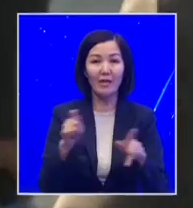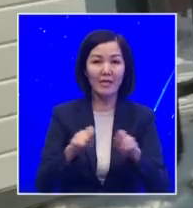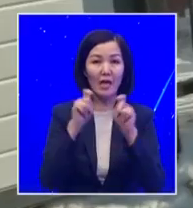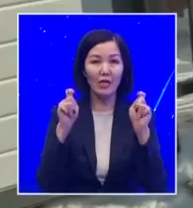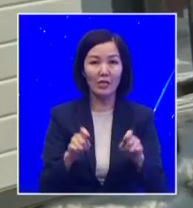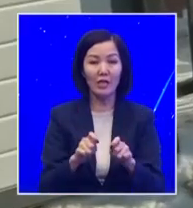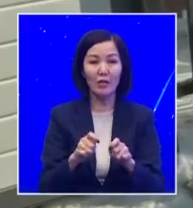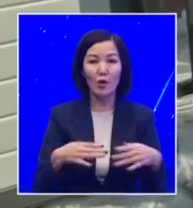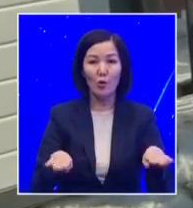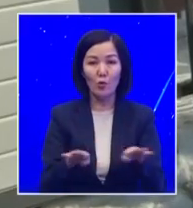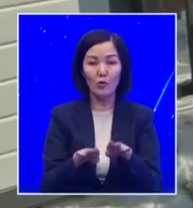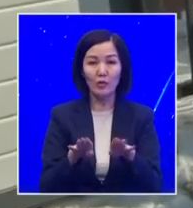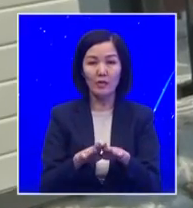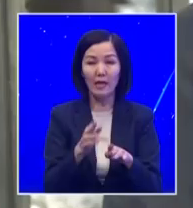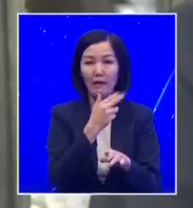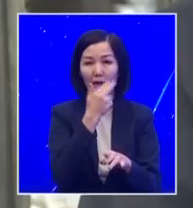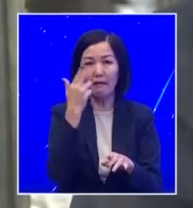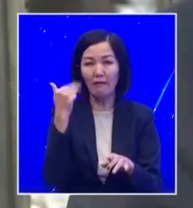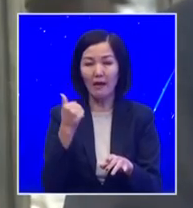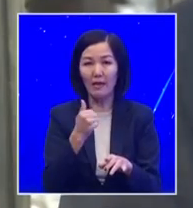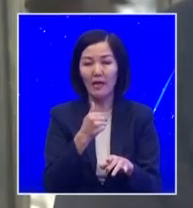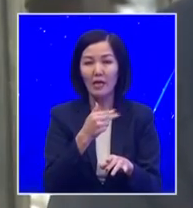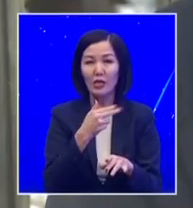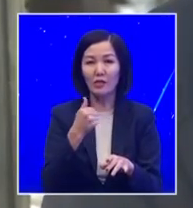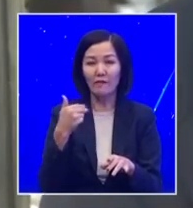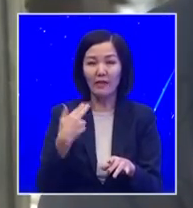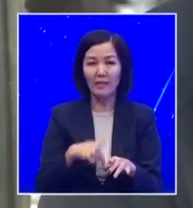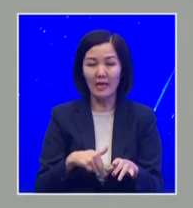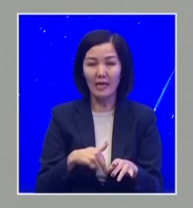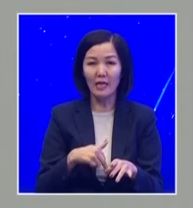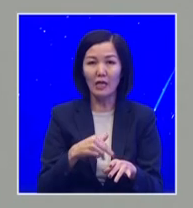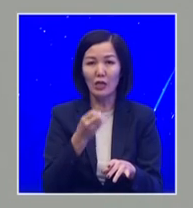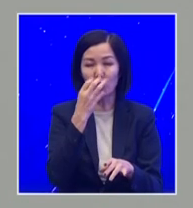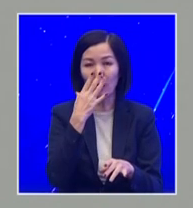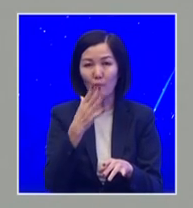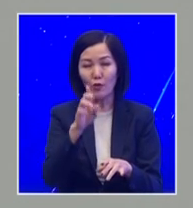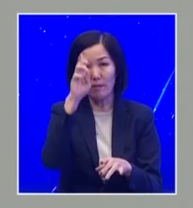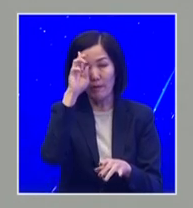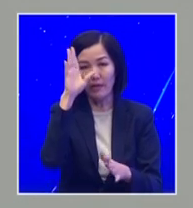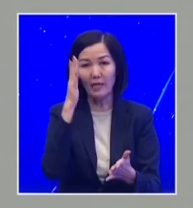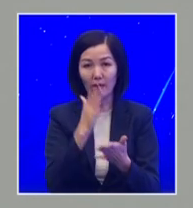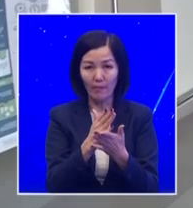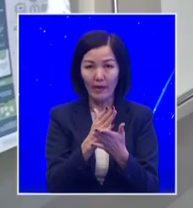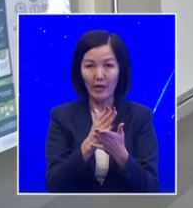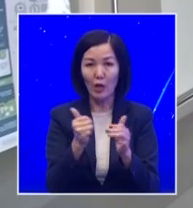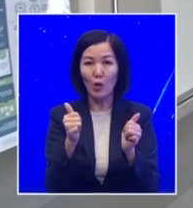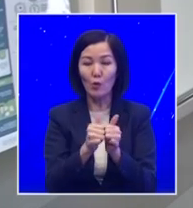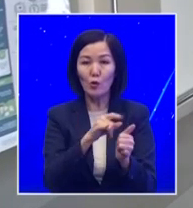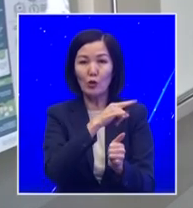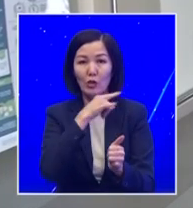осындай үйшіктер Италия, Швейцария, Латвия, Чехия, Жапония сияқты елдерде енгізілген. Көрші